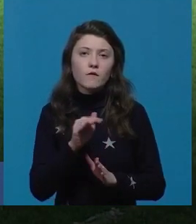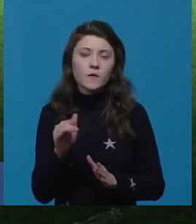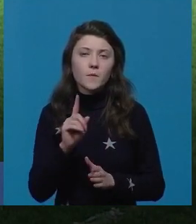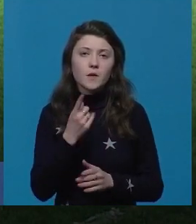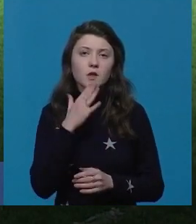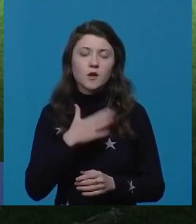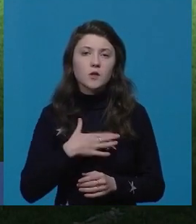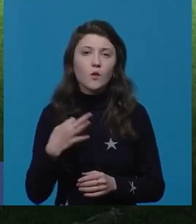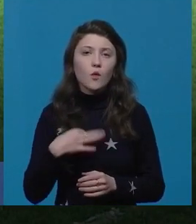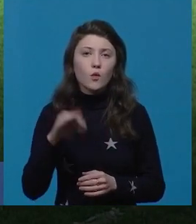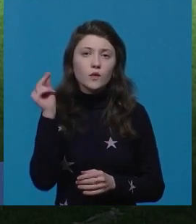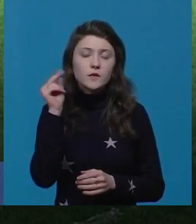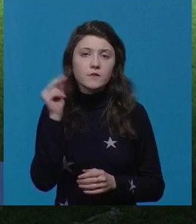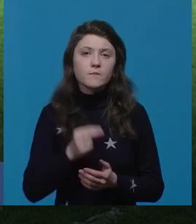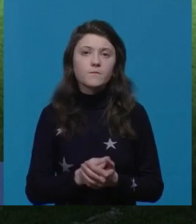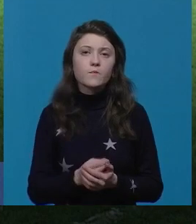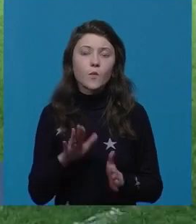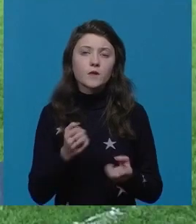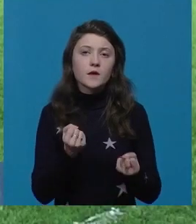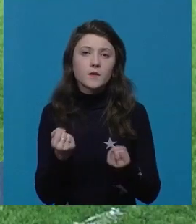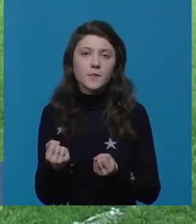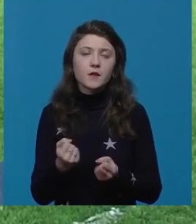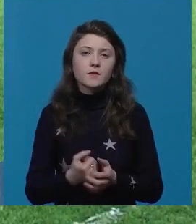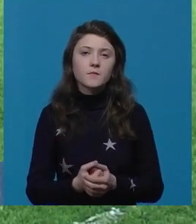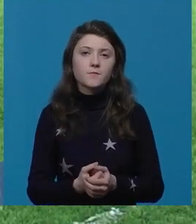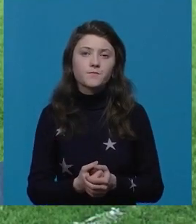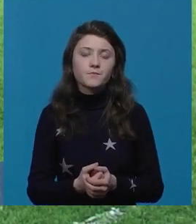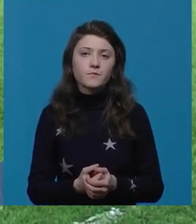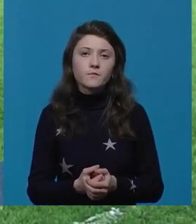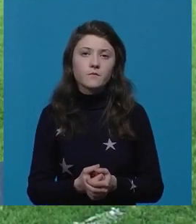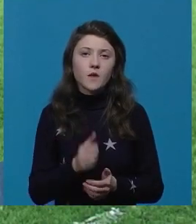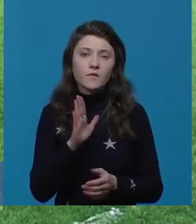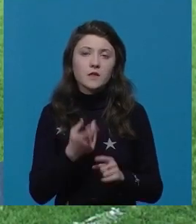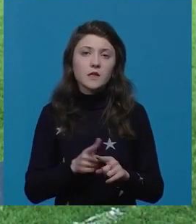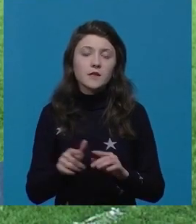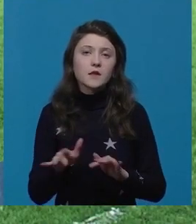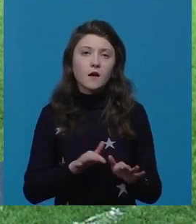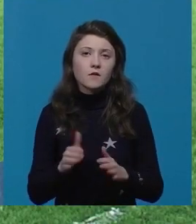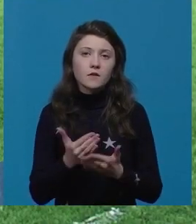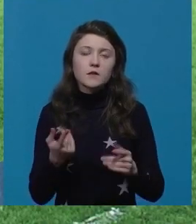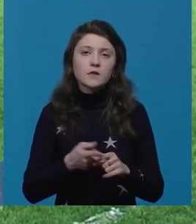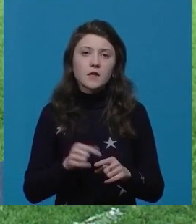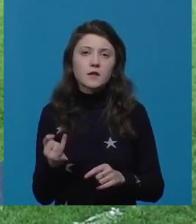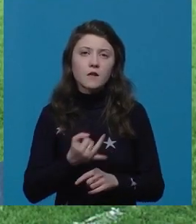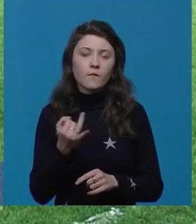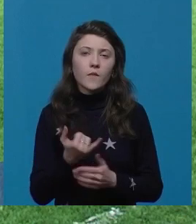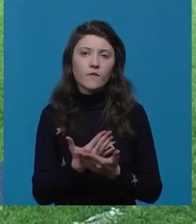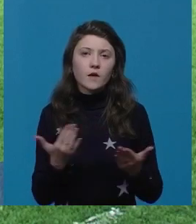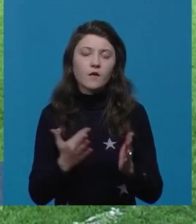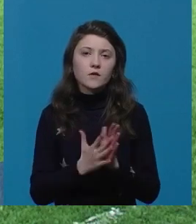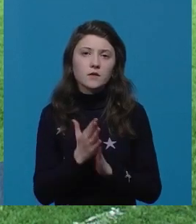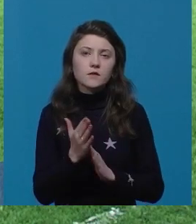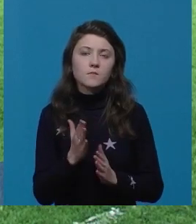курсів. Далі закріпилася в цій діяльності, їй це цікаво. І вона росте, ми